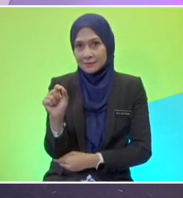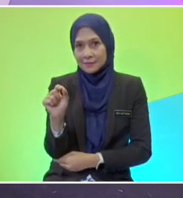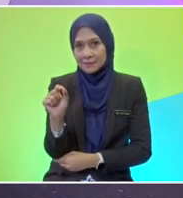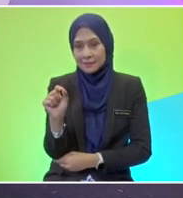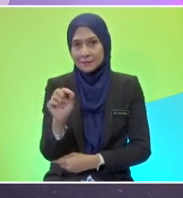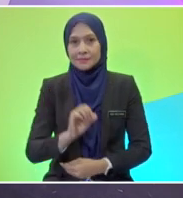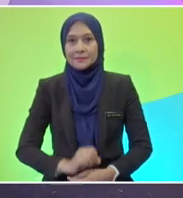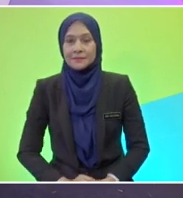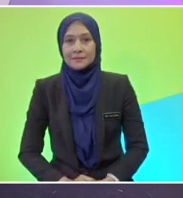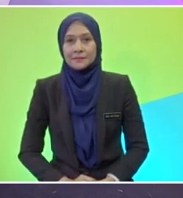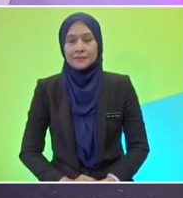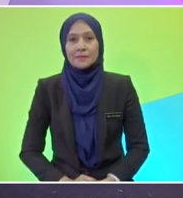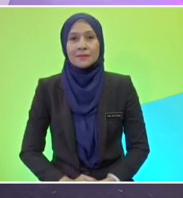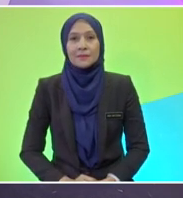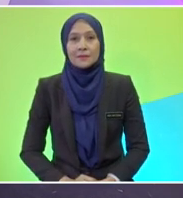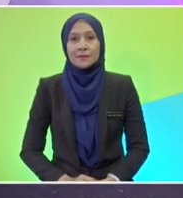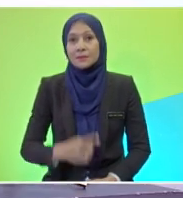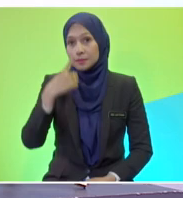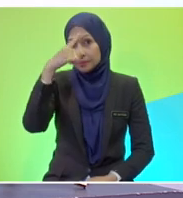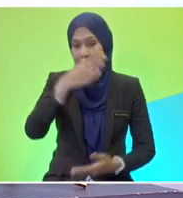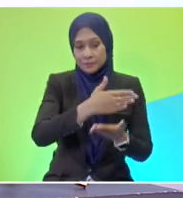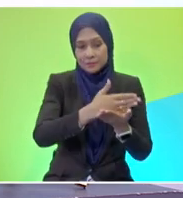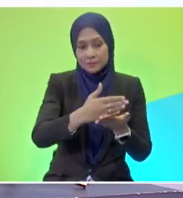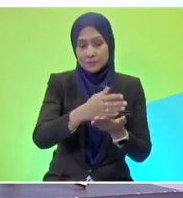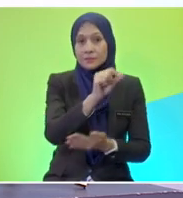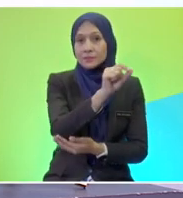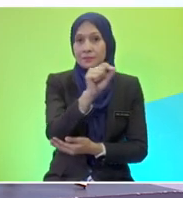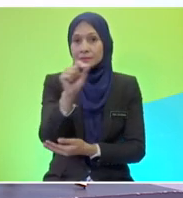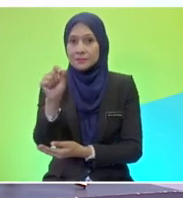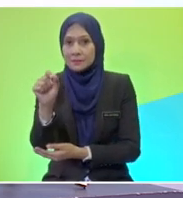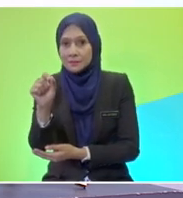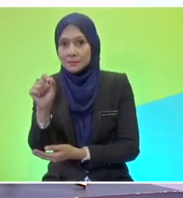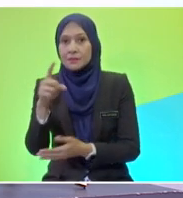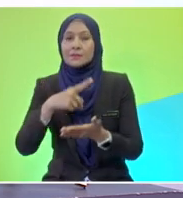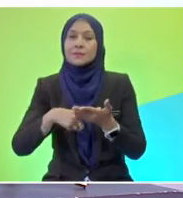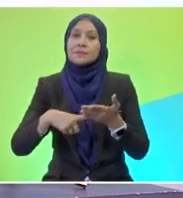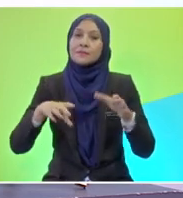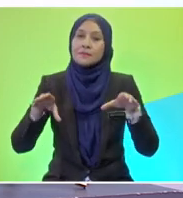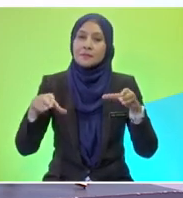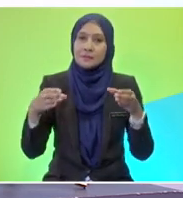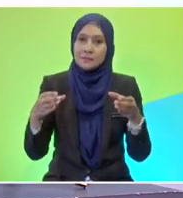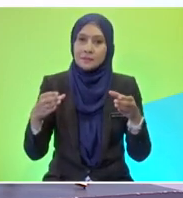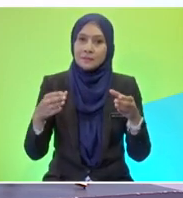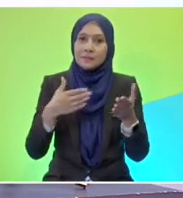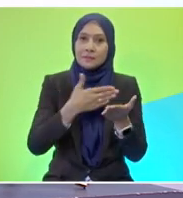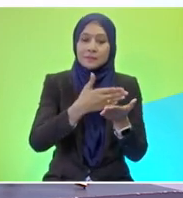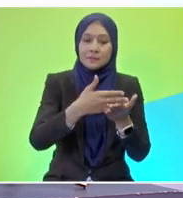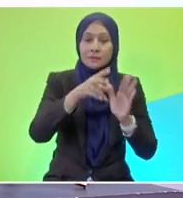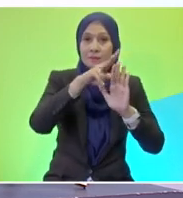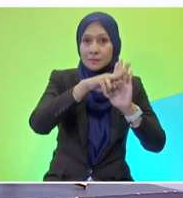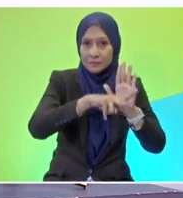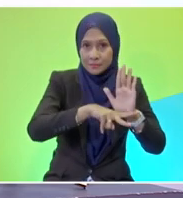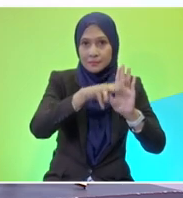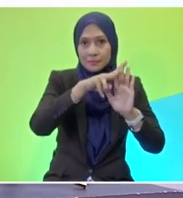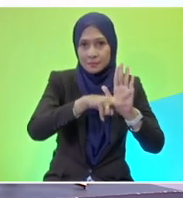Kak Fika. Garis melintang simbol tolak adalah operasi yang perlu kita buat ialah tolak ialah kurang. Kurang.